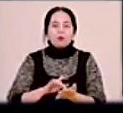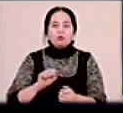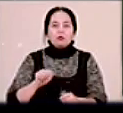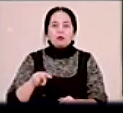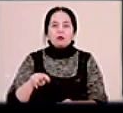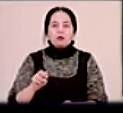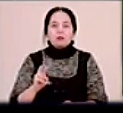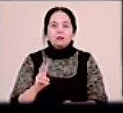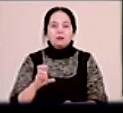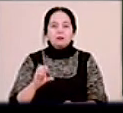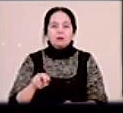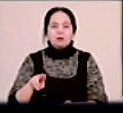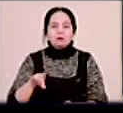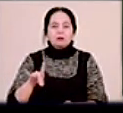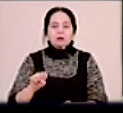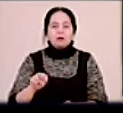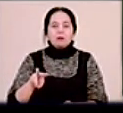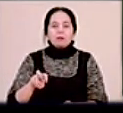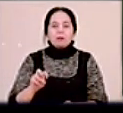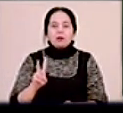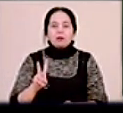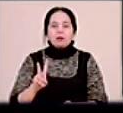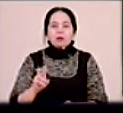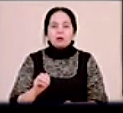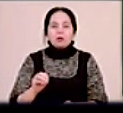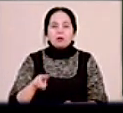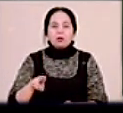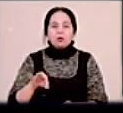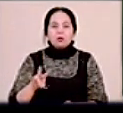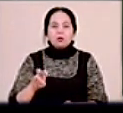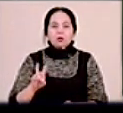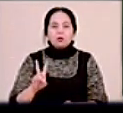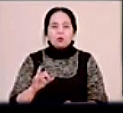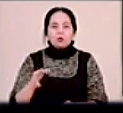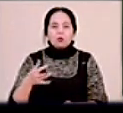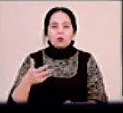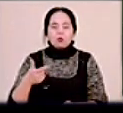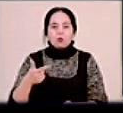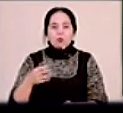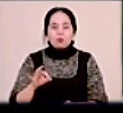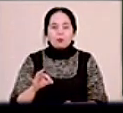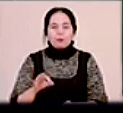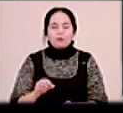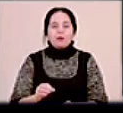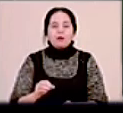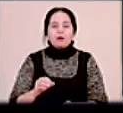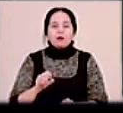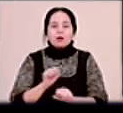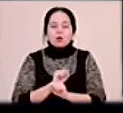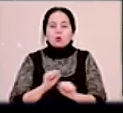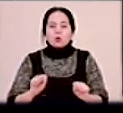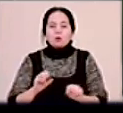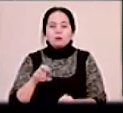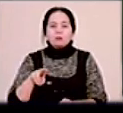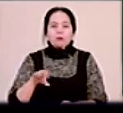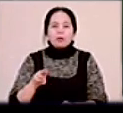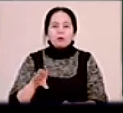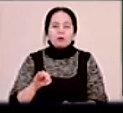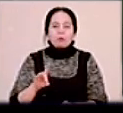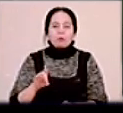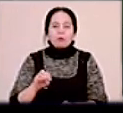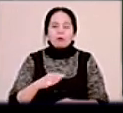Александра Македонского в Среднюю Азию. Героизм Спитамена. Последствия